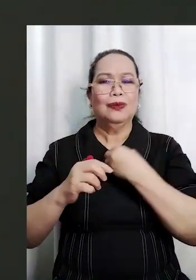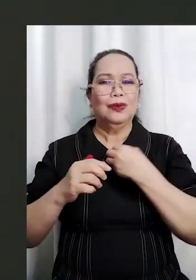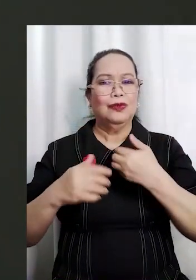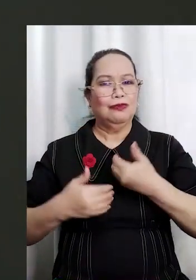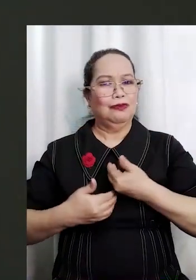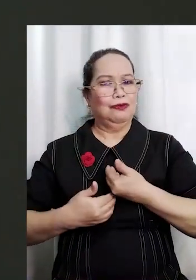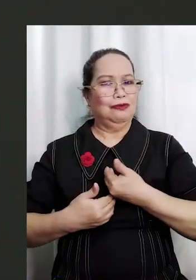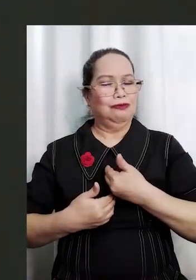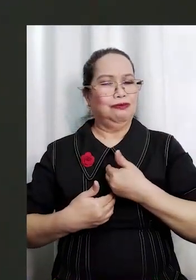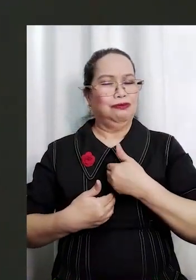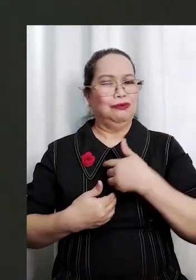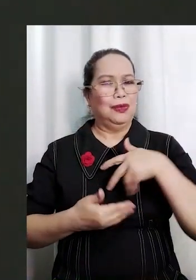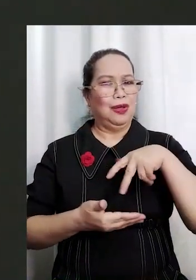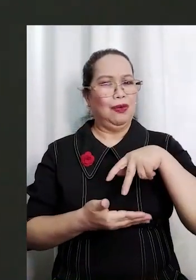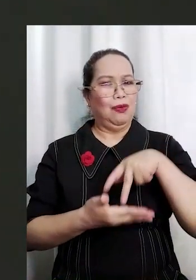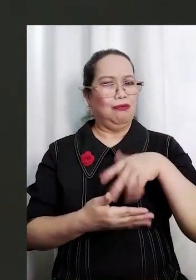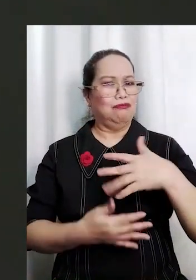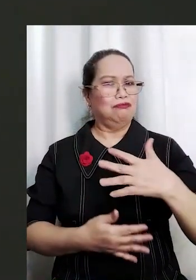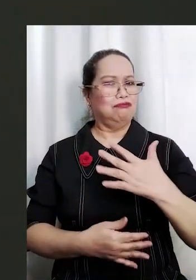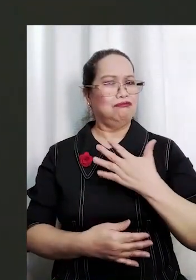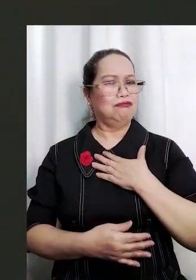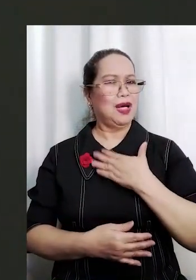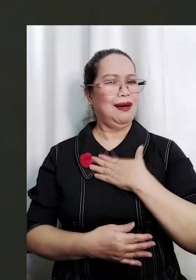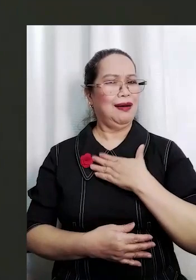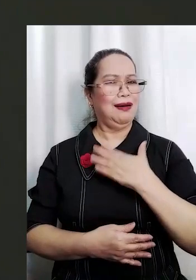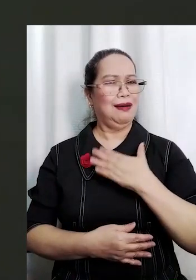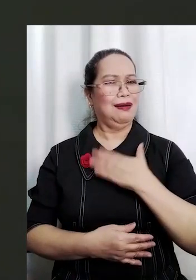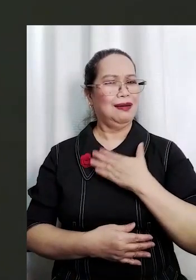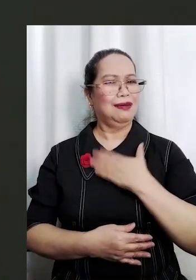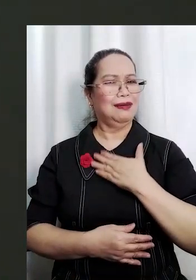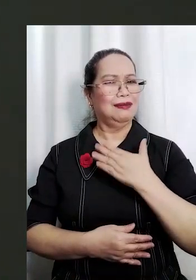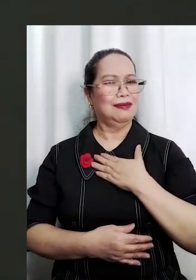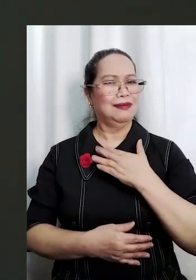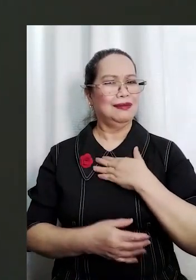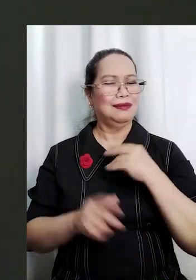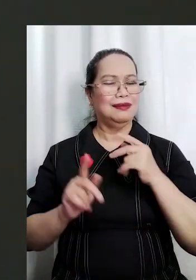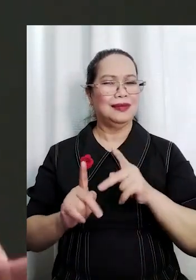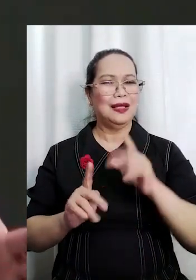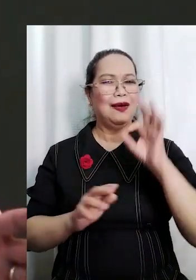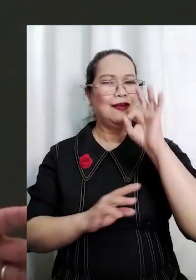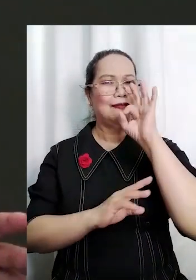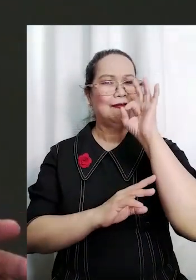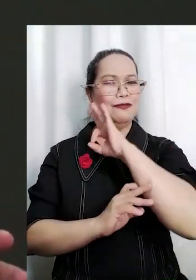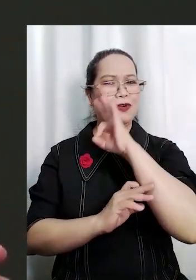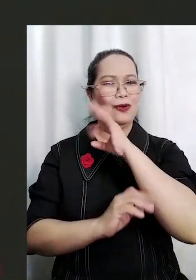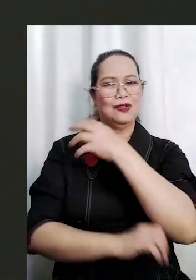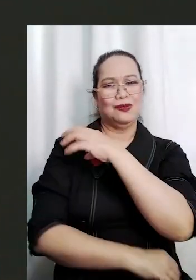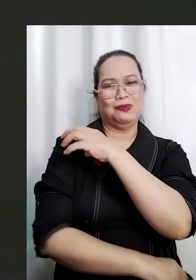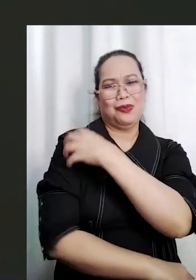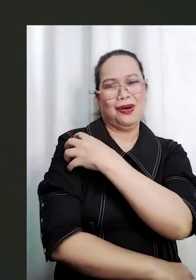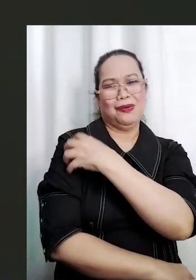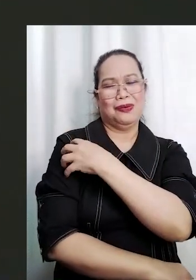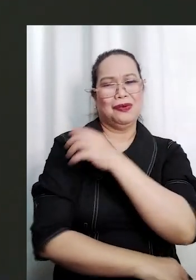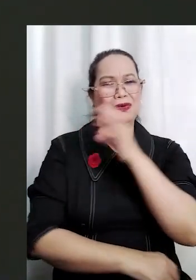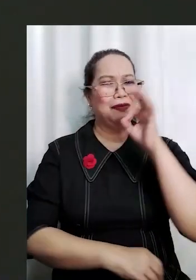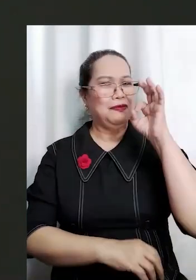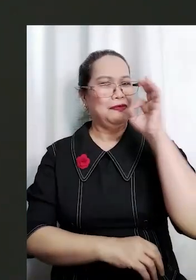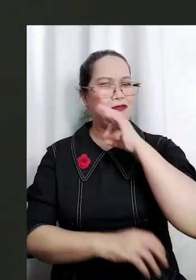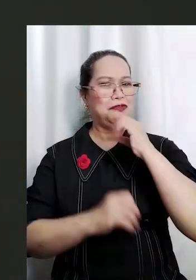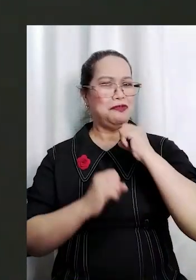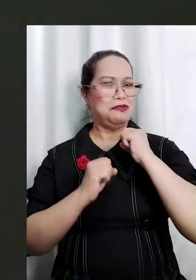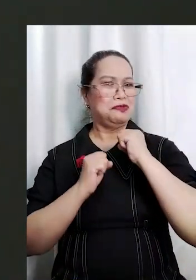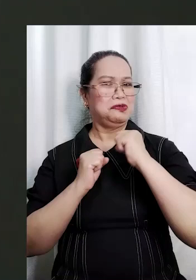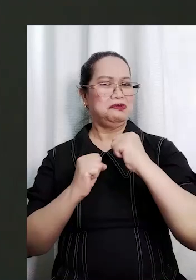us some sense of entitlement and privilege, false sense of power, false sense